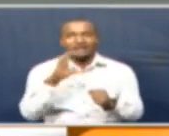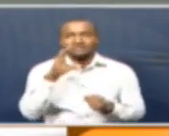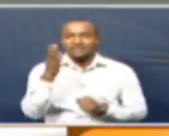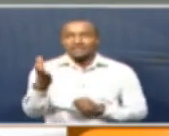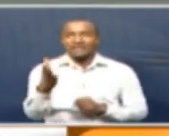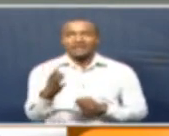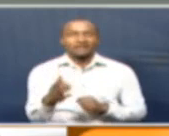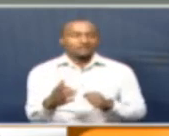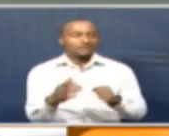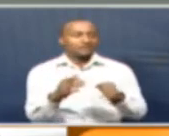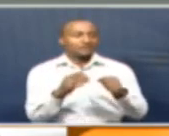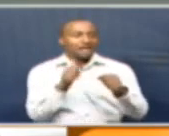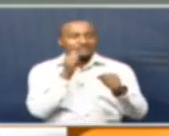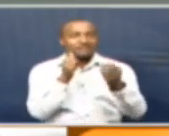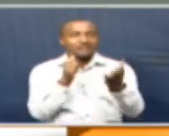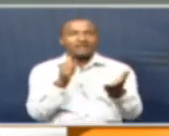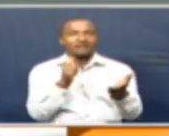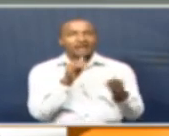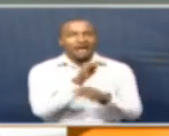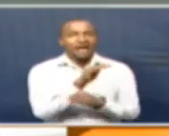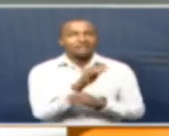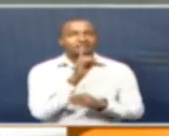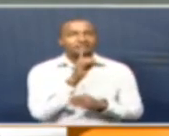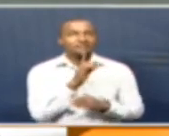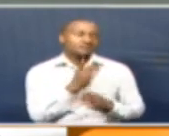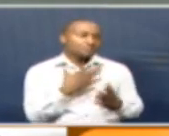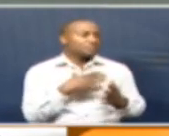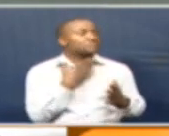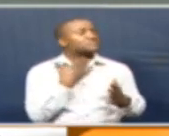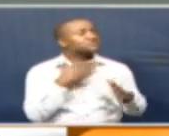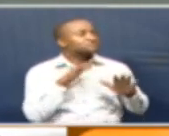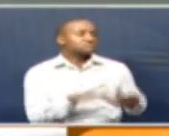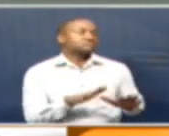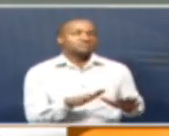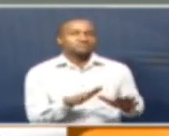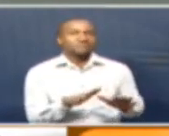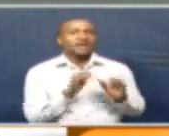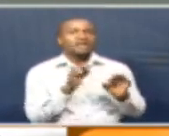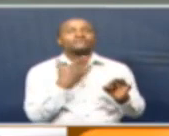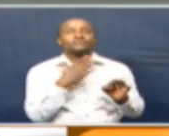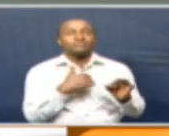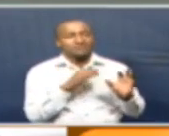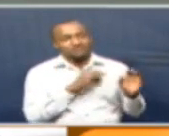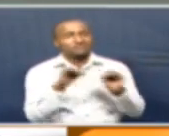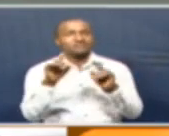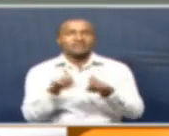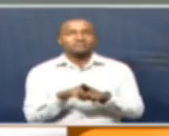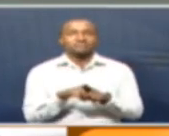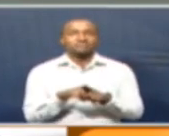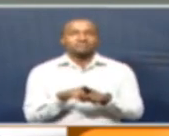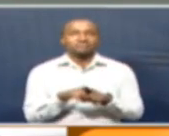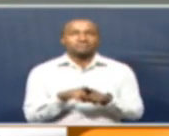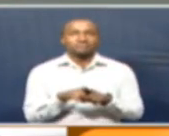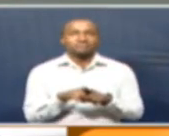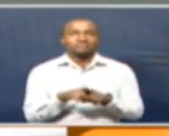sijui kuna nani, ukiuliza mke wako anakuambia ah, kwani unataka watu wangu kweli kwako? Kama unataka watu wangu kwako, basi acha mimi niondoke nifanye nini? Niende zangu,